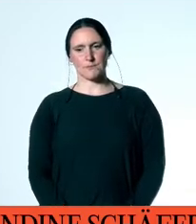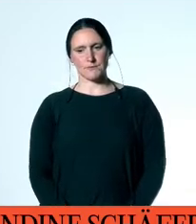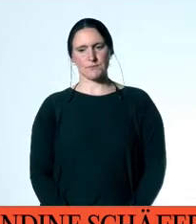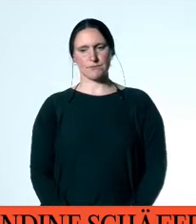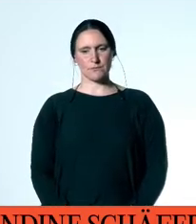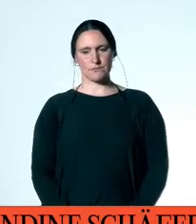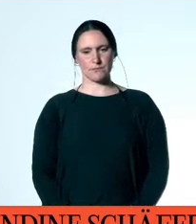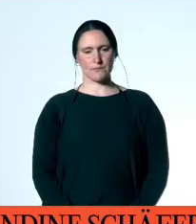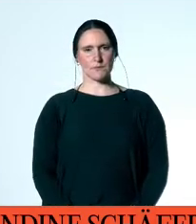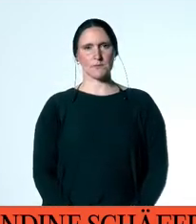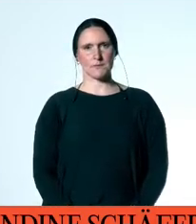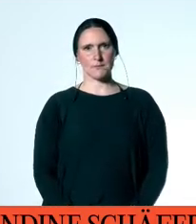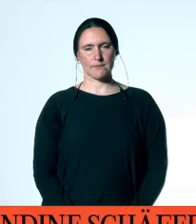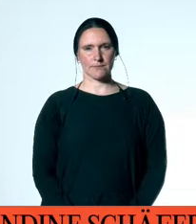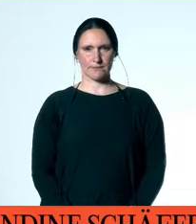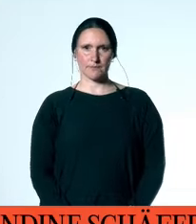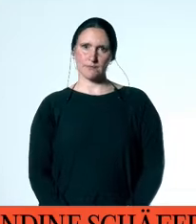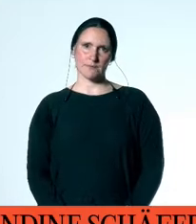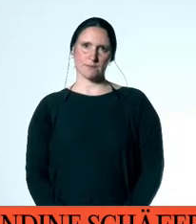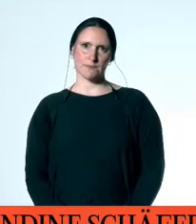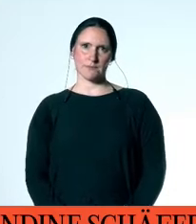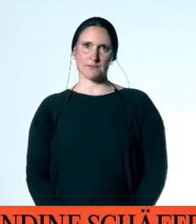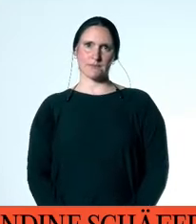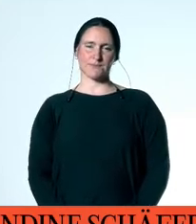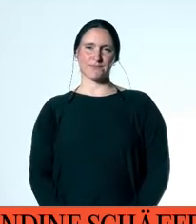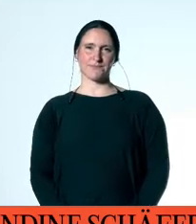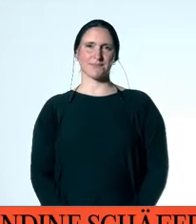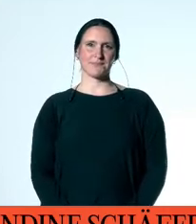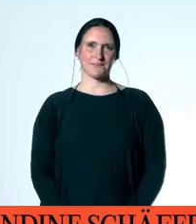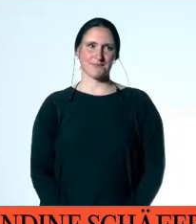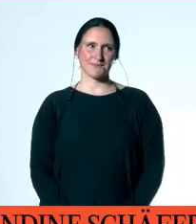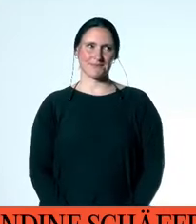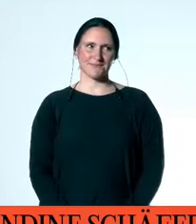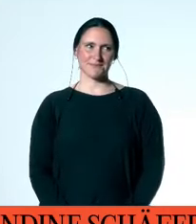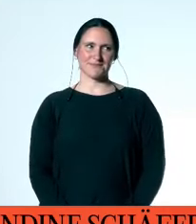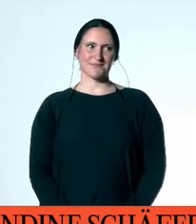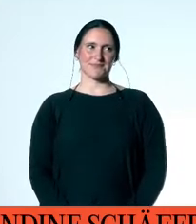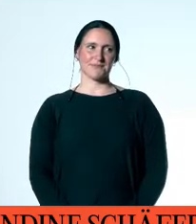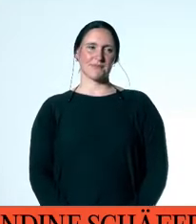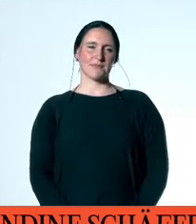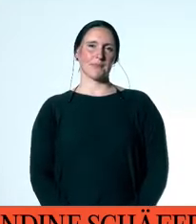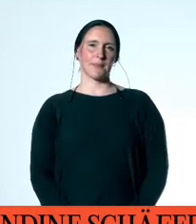bin Dokumentarfotografin, lebe in Quito. Aktuell bin ich allerdings in Bogota.